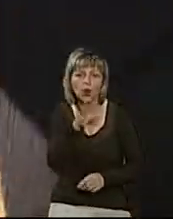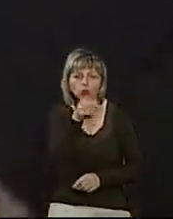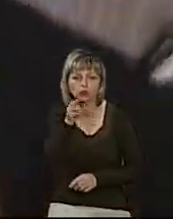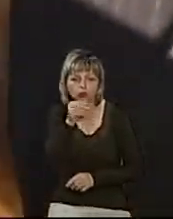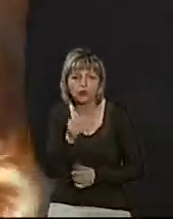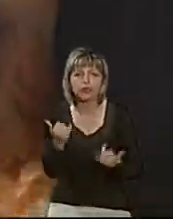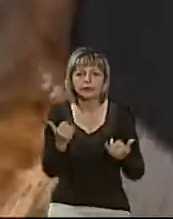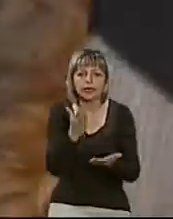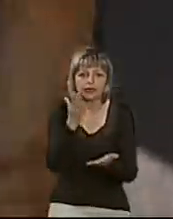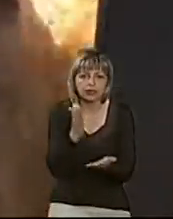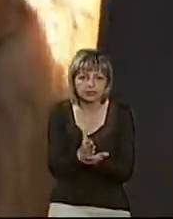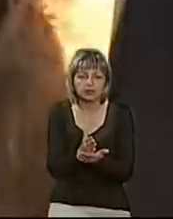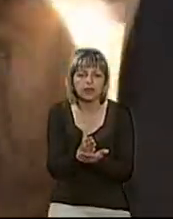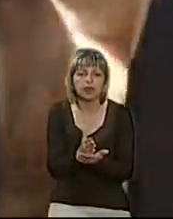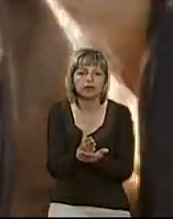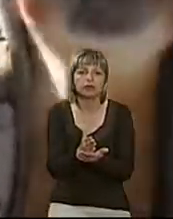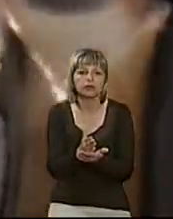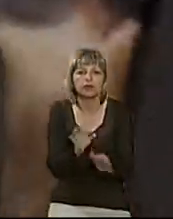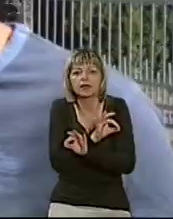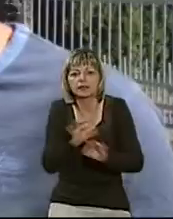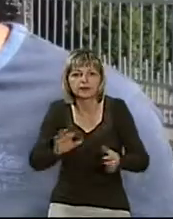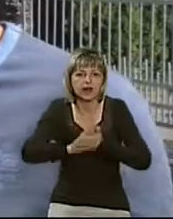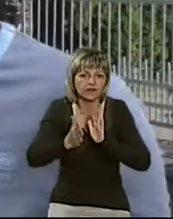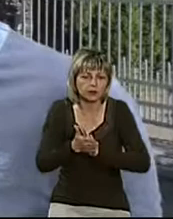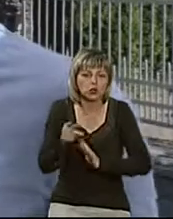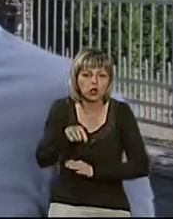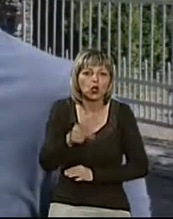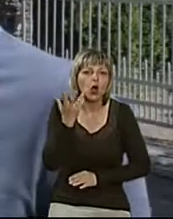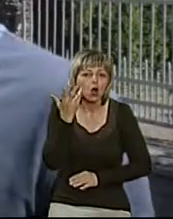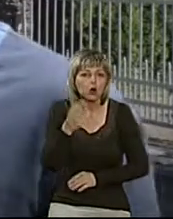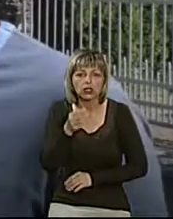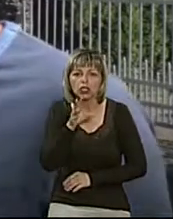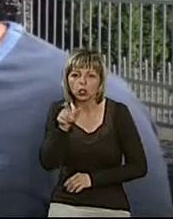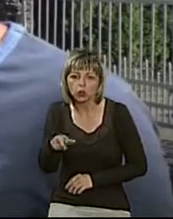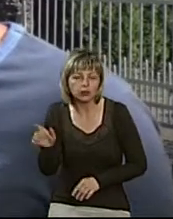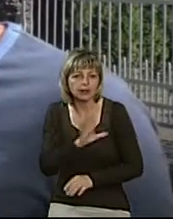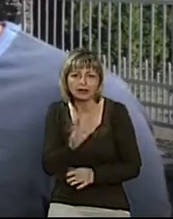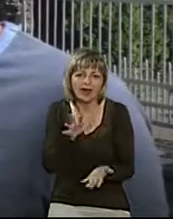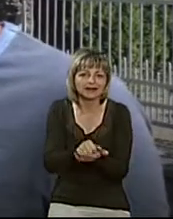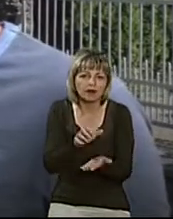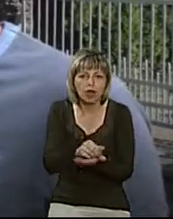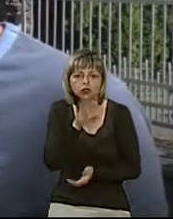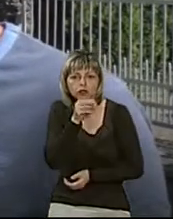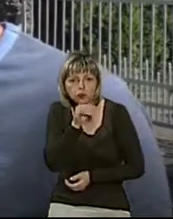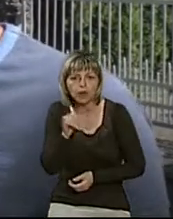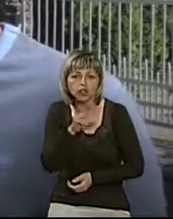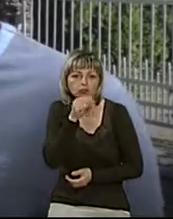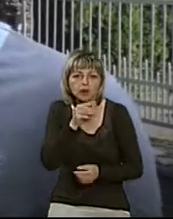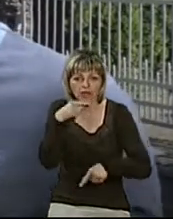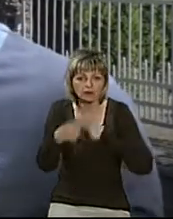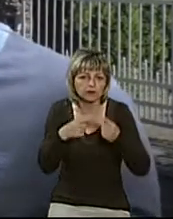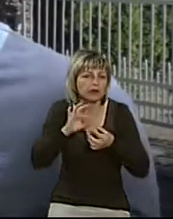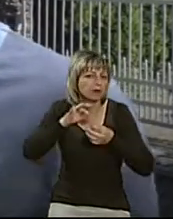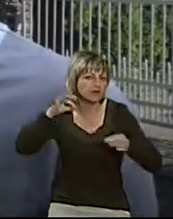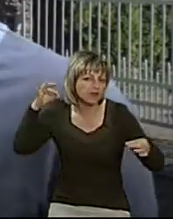Ми маємо зараз яскравий приклад того, що коли люди не займаються собакою, собака фактично прив'язаний на